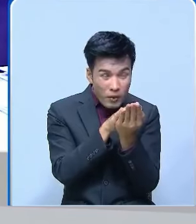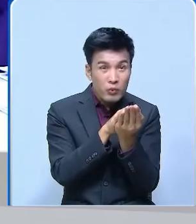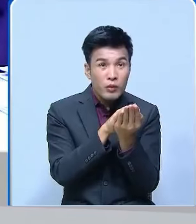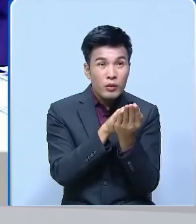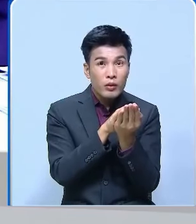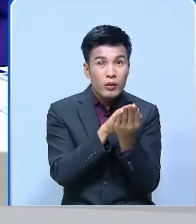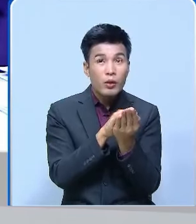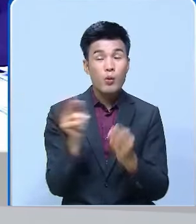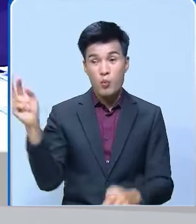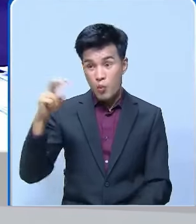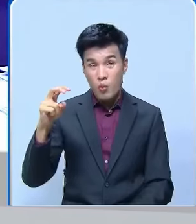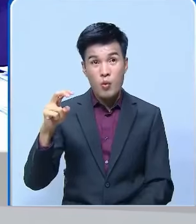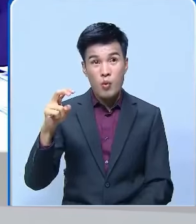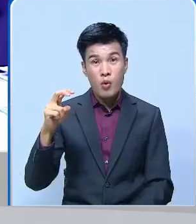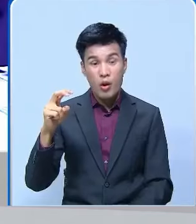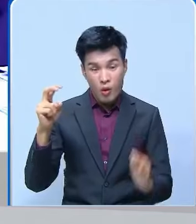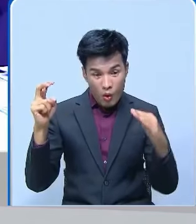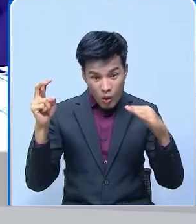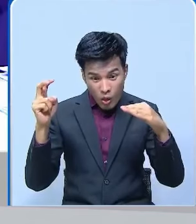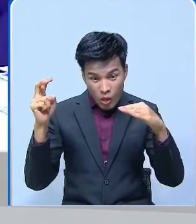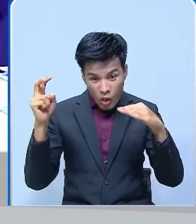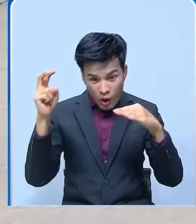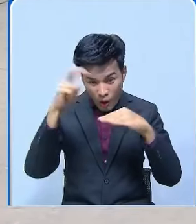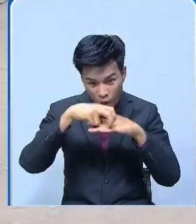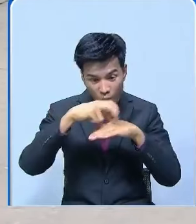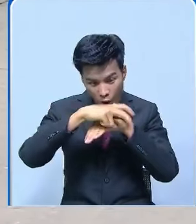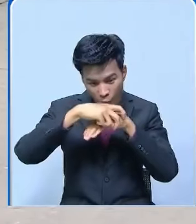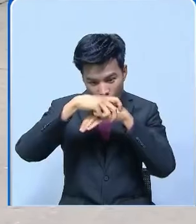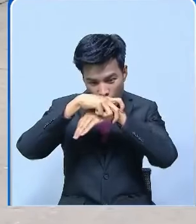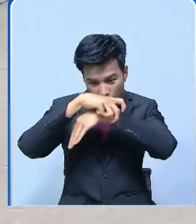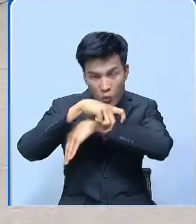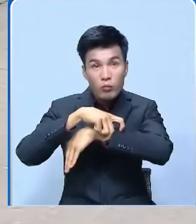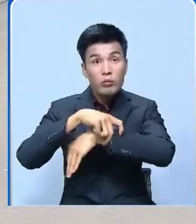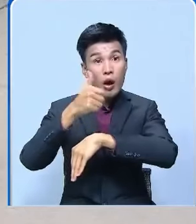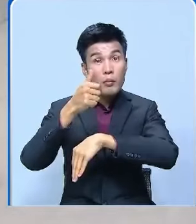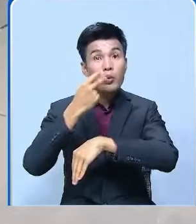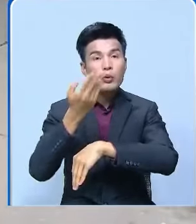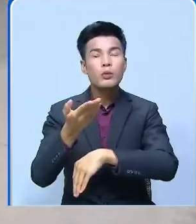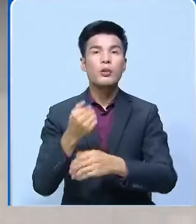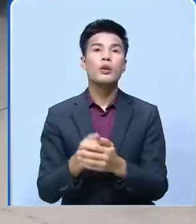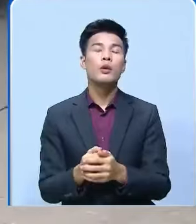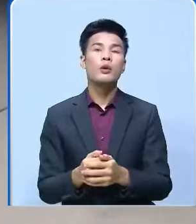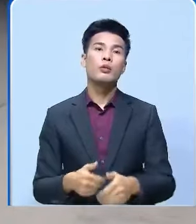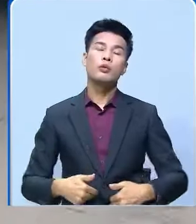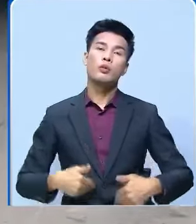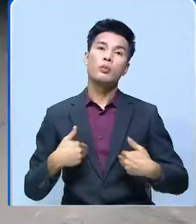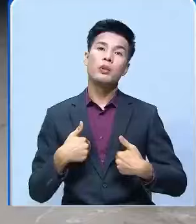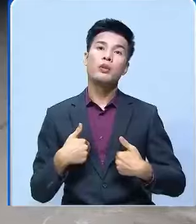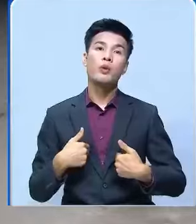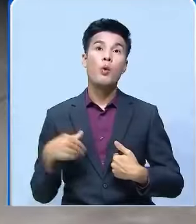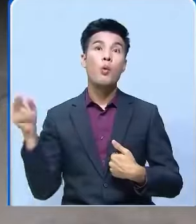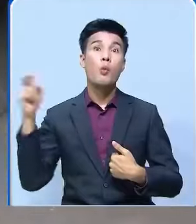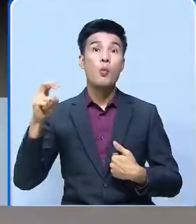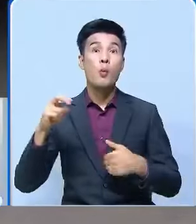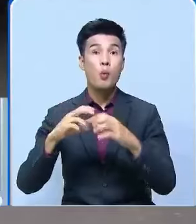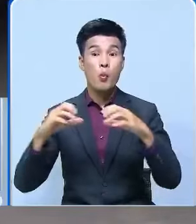ย่างเดียวก็ขนลุกพอแล้วตุ๊กแกอีกอ่ะ มาดูว่าจะรอดไหมเนี่ยนะคะน ี ่เป็นนาทีชีวิตเลยที่งูเขียวพระอินทร์